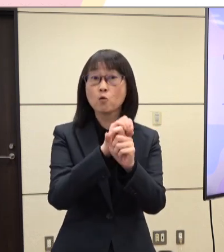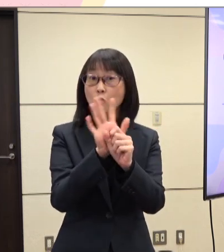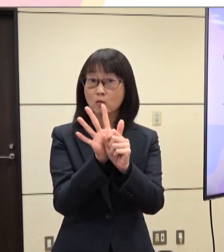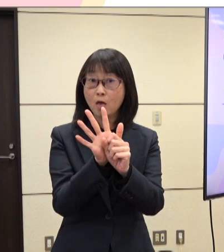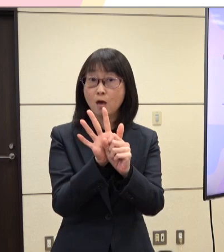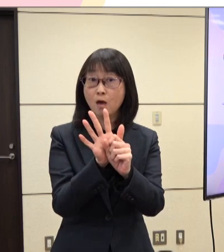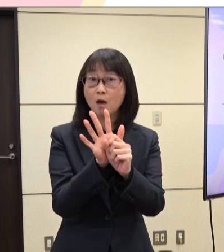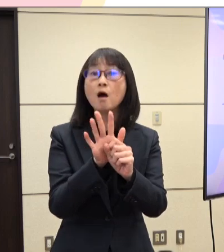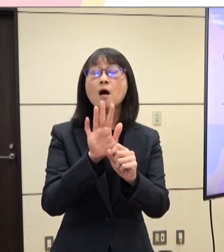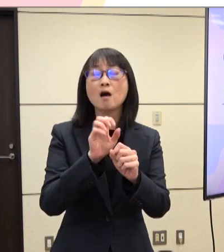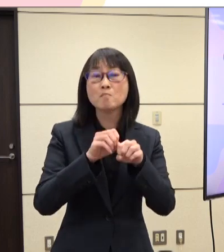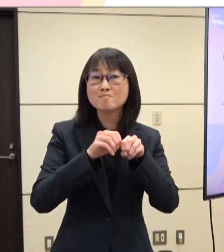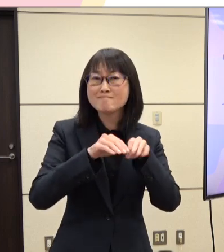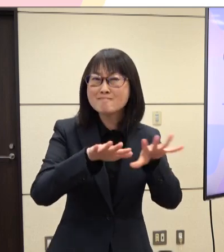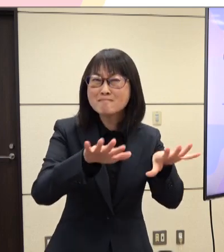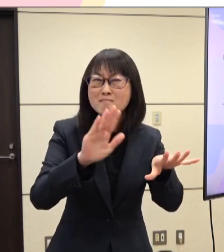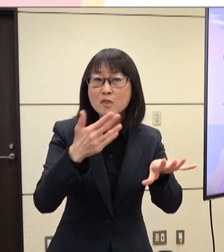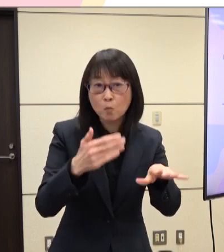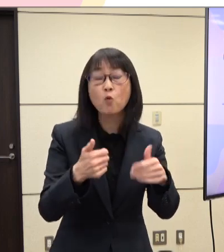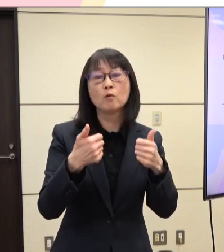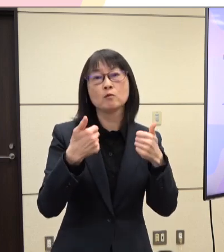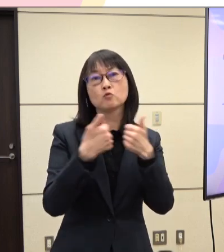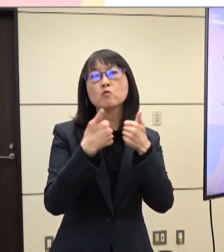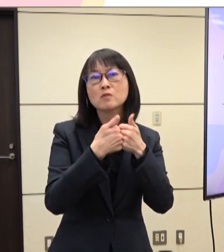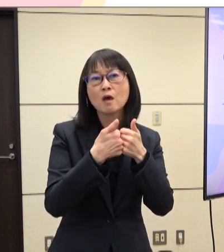ね。やっぱこれ非常に好評で、